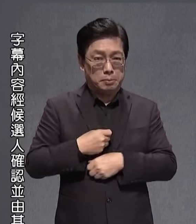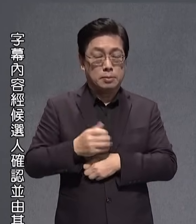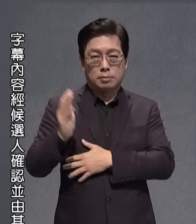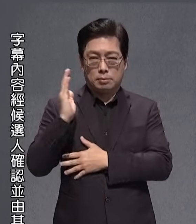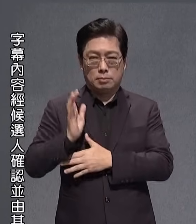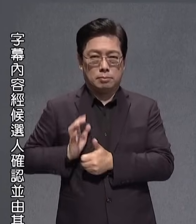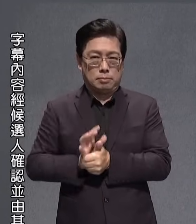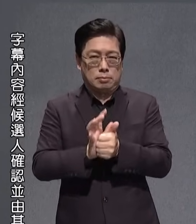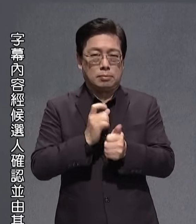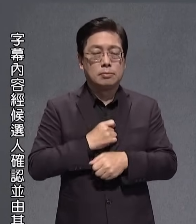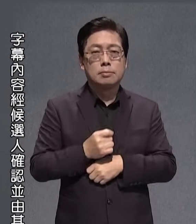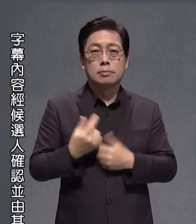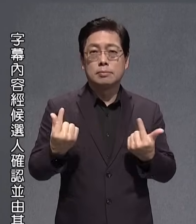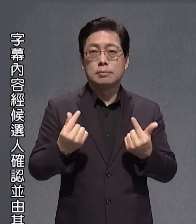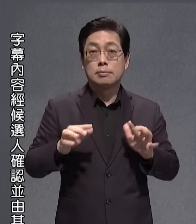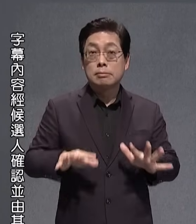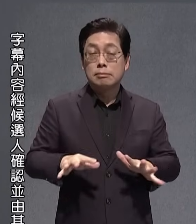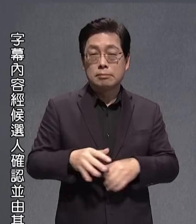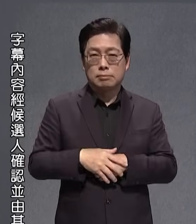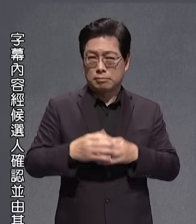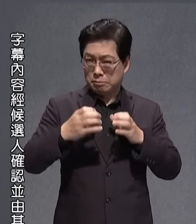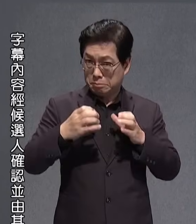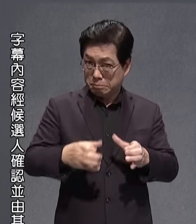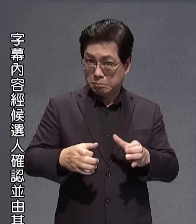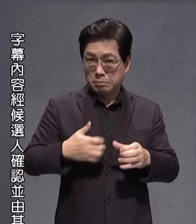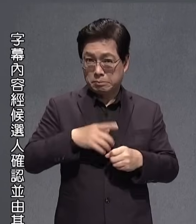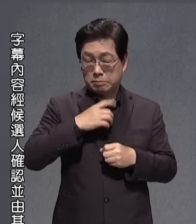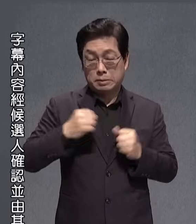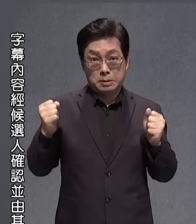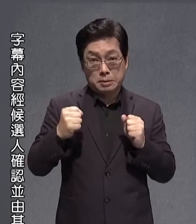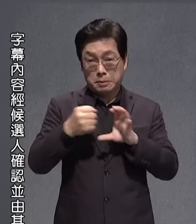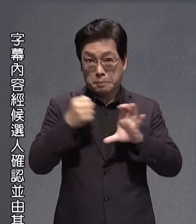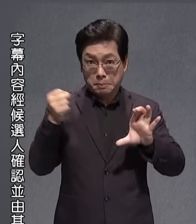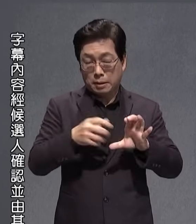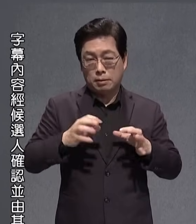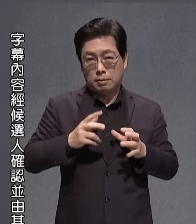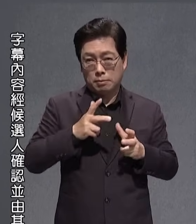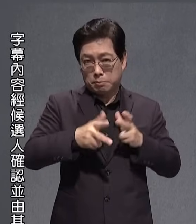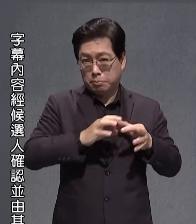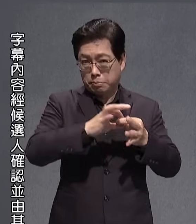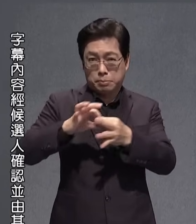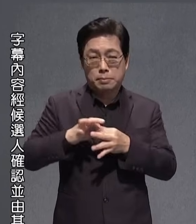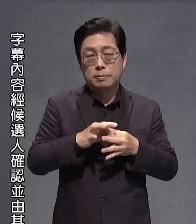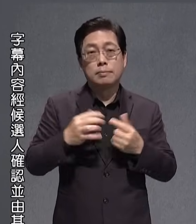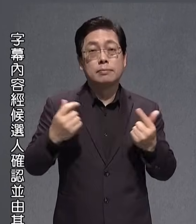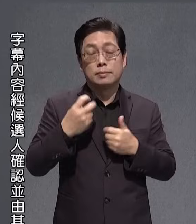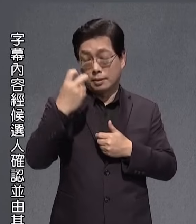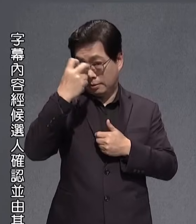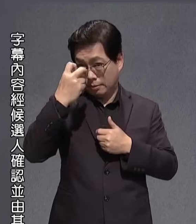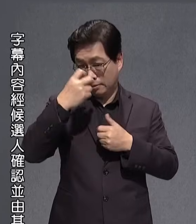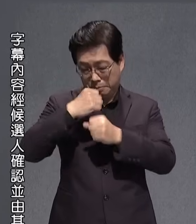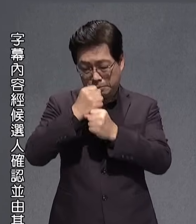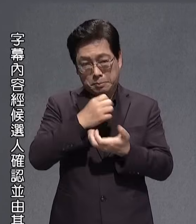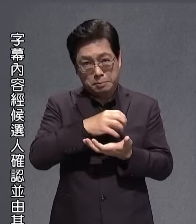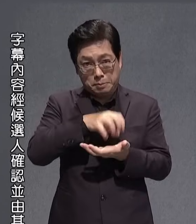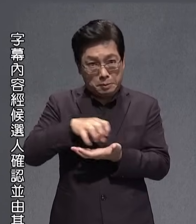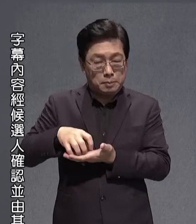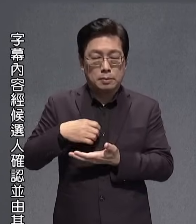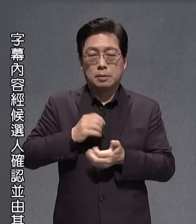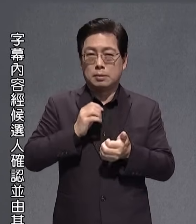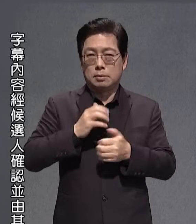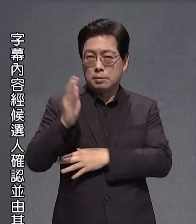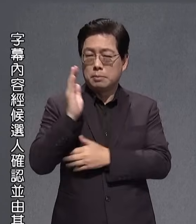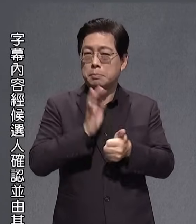个机器，尤其建立完整的冷链系统，尤其在检疫哈，咱进入要帮助农